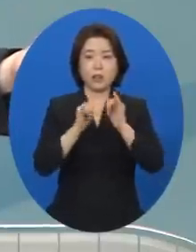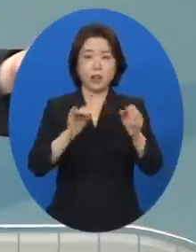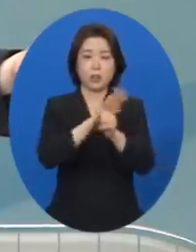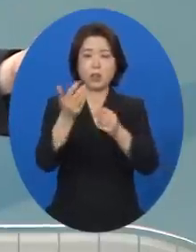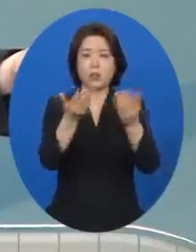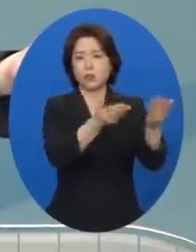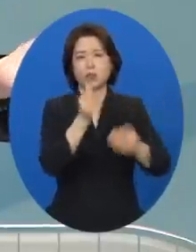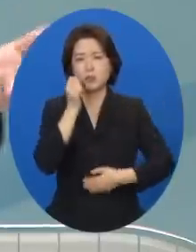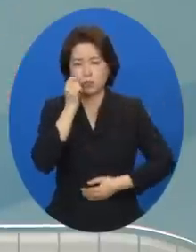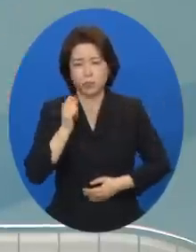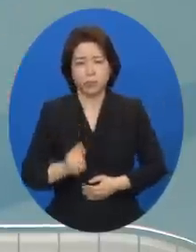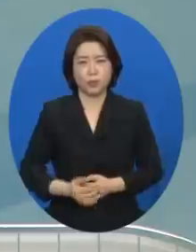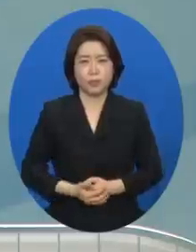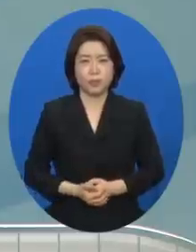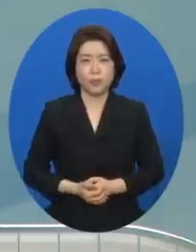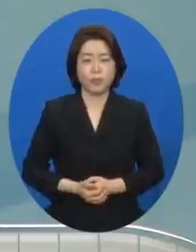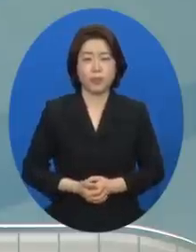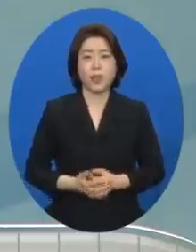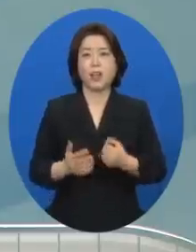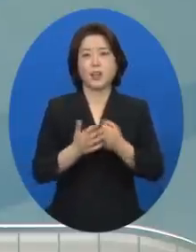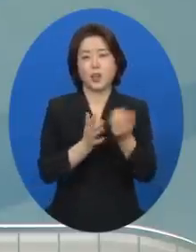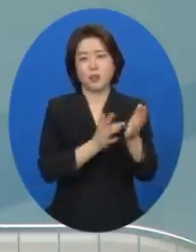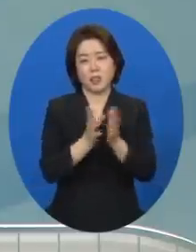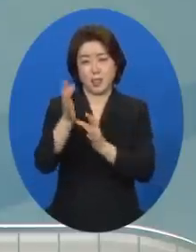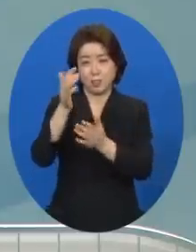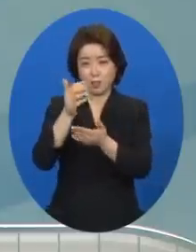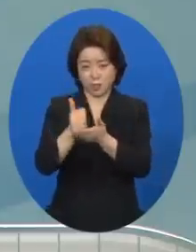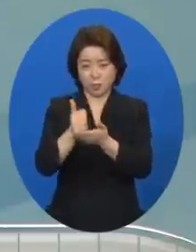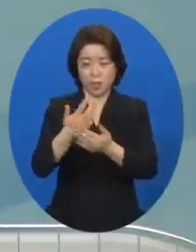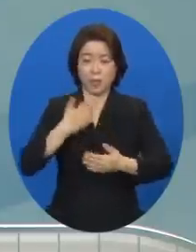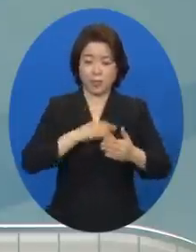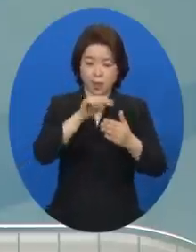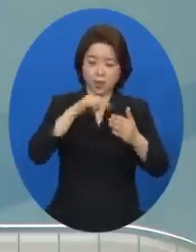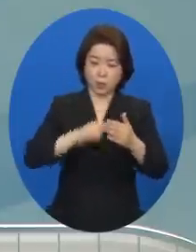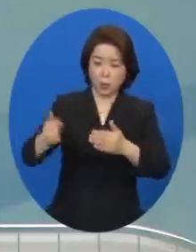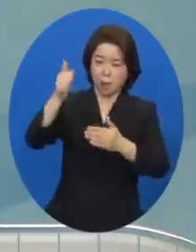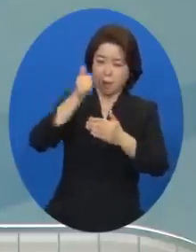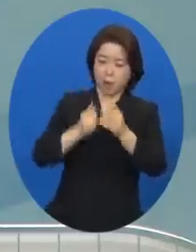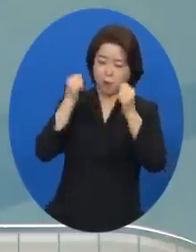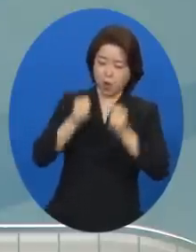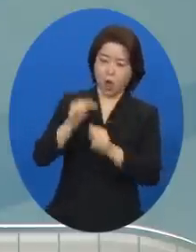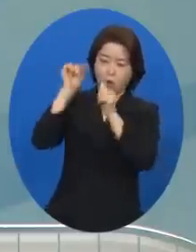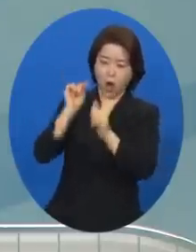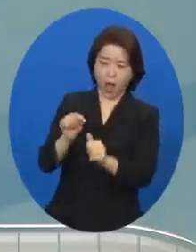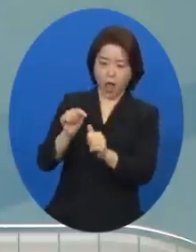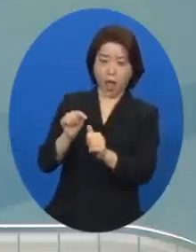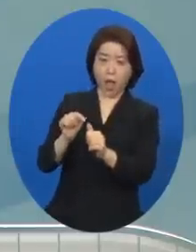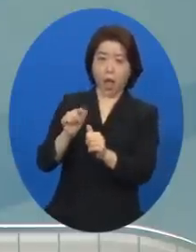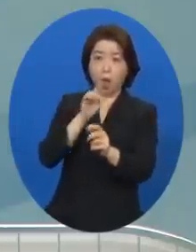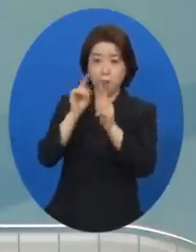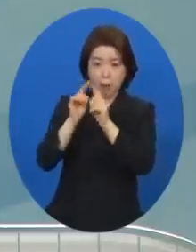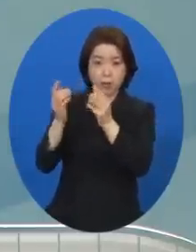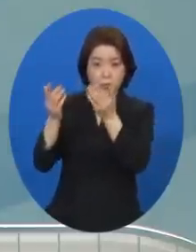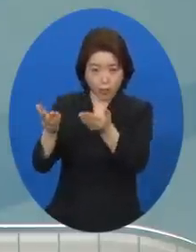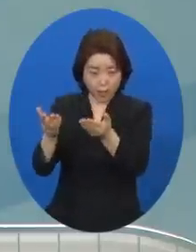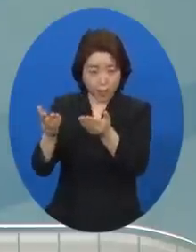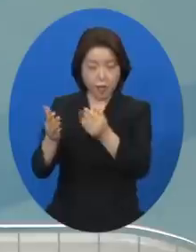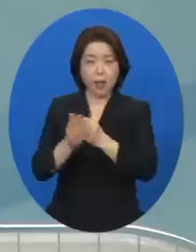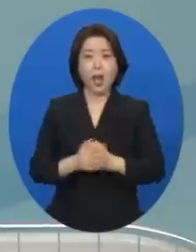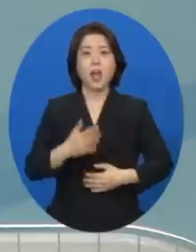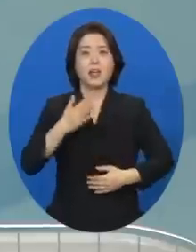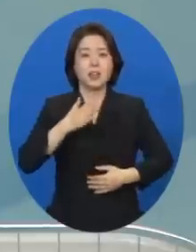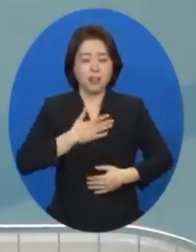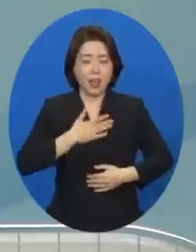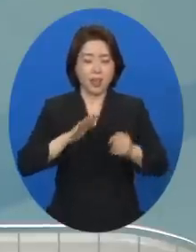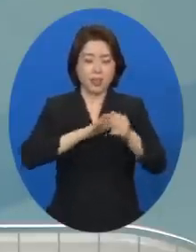되는 거에요 그래서 예수님께서 내 안에 머물러라 이렇게 말씀하신다 가 내 사랑